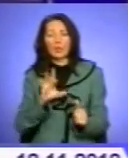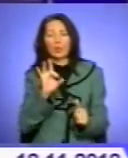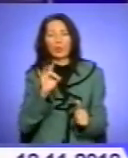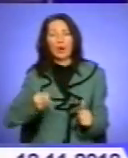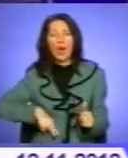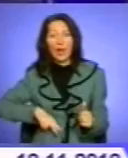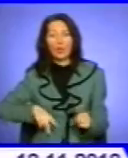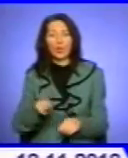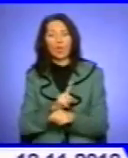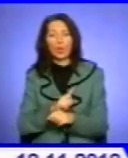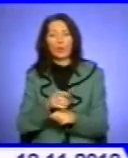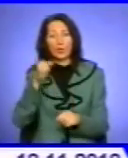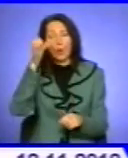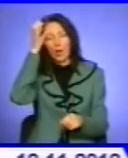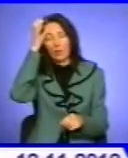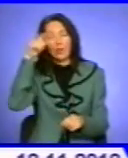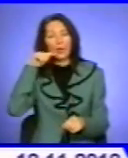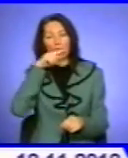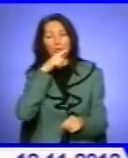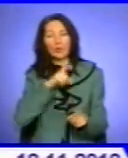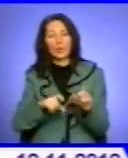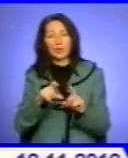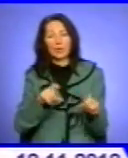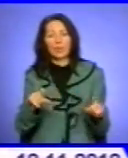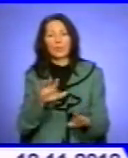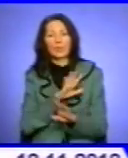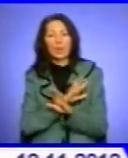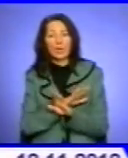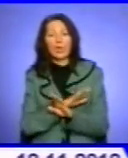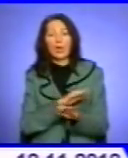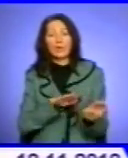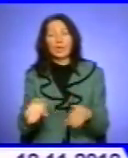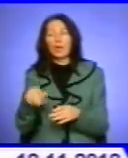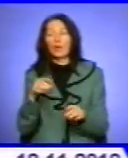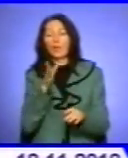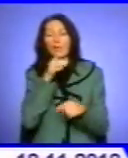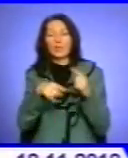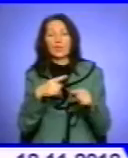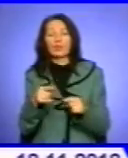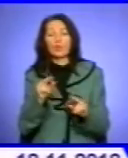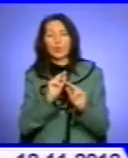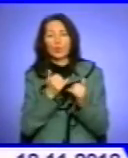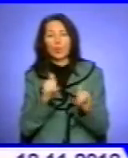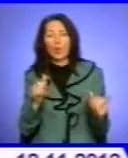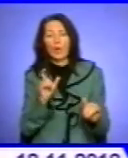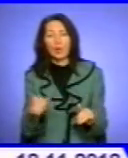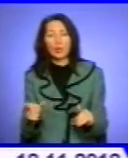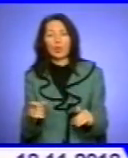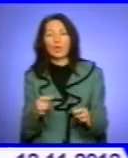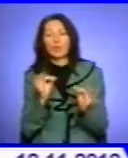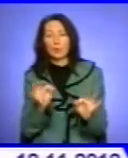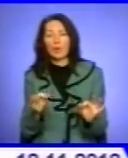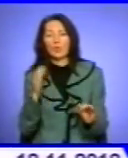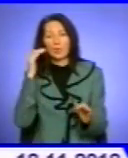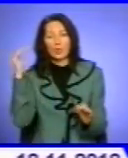університету. Відійшла у вічність чудова людина, мудрий керівник, науковець, педагог, справжній патріот Тернопільщини